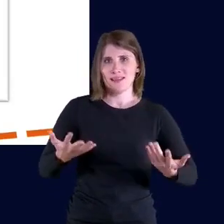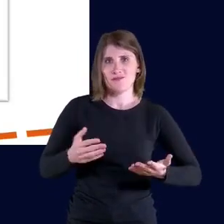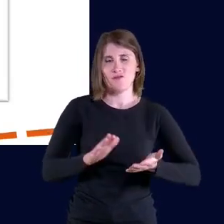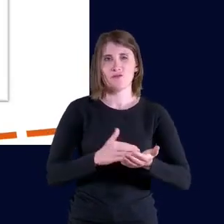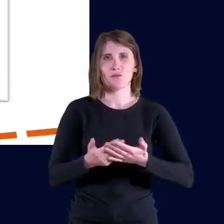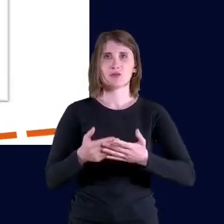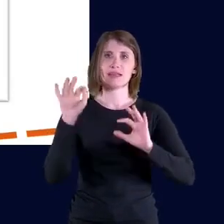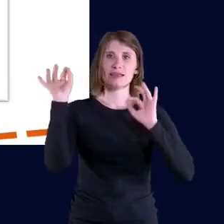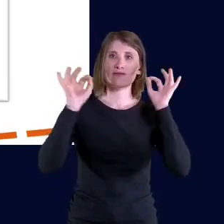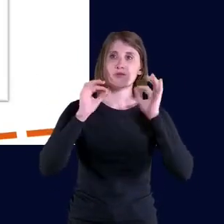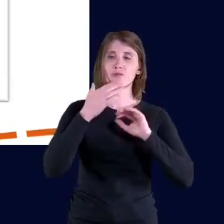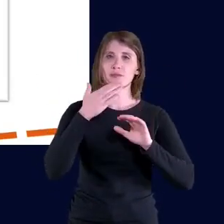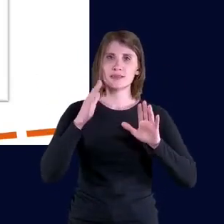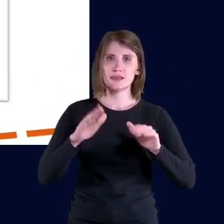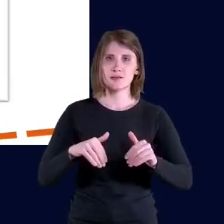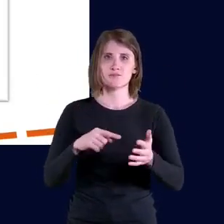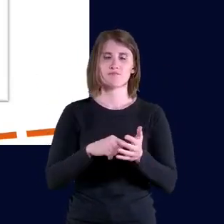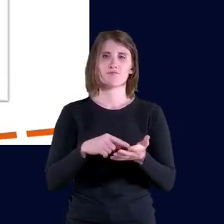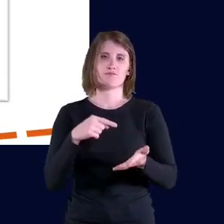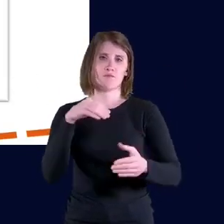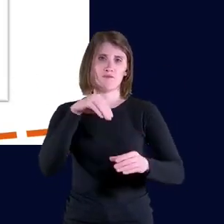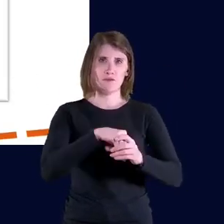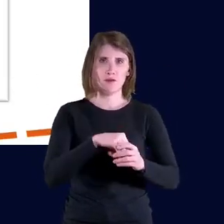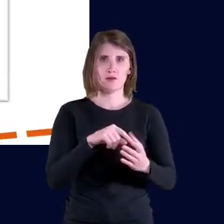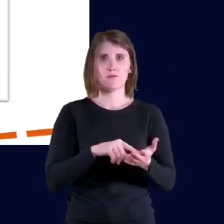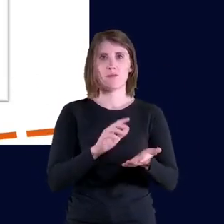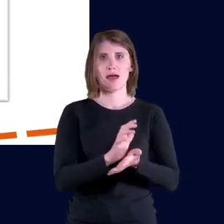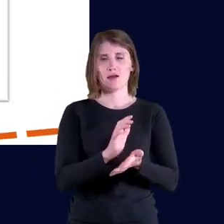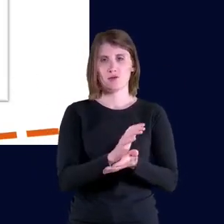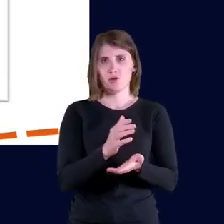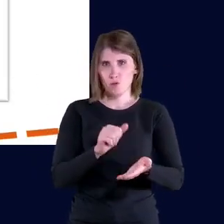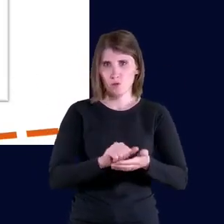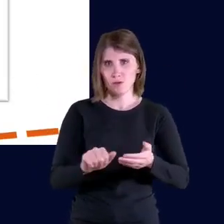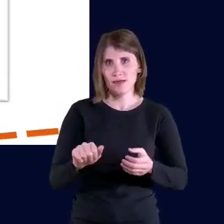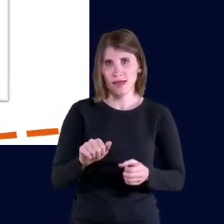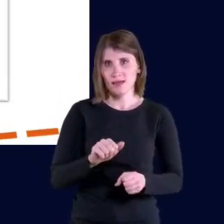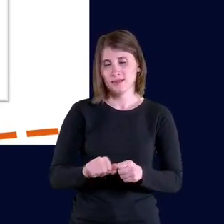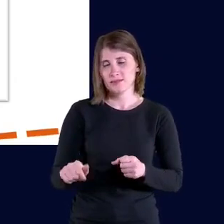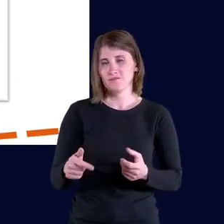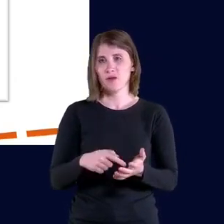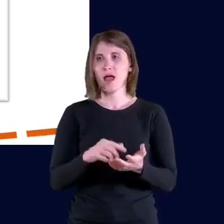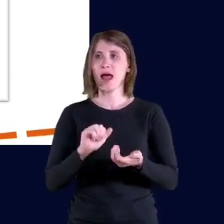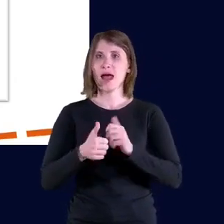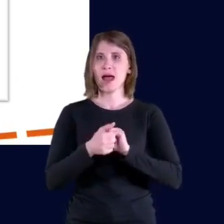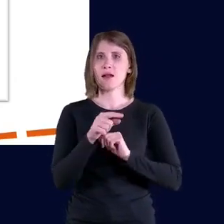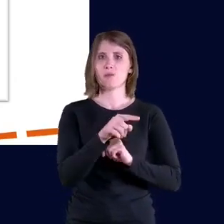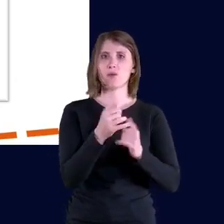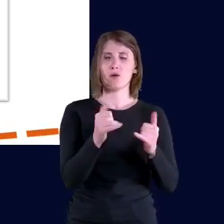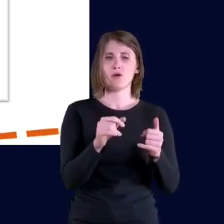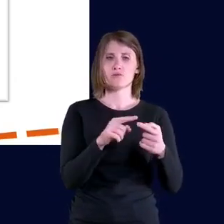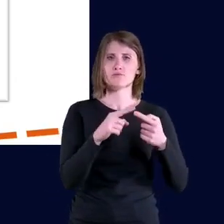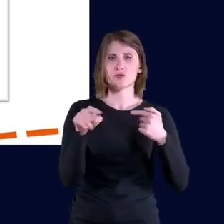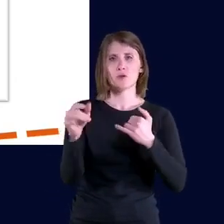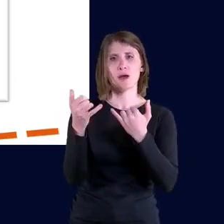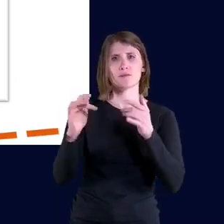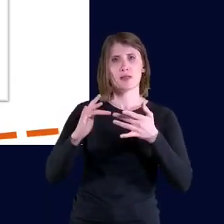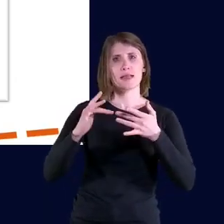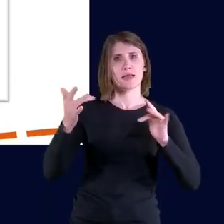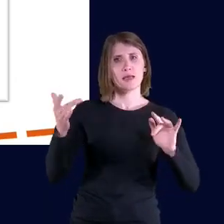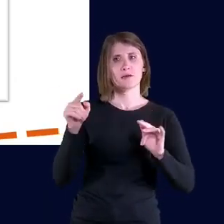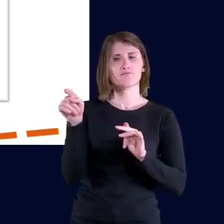informacje o licencji Znajduje się bezpośrednio artykule bądź miejscu do którego odsyła nas do i bądź link